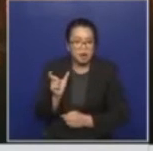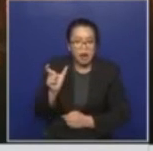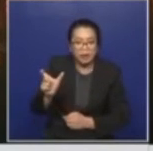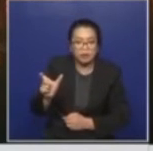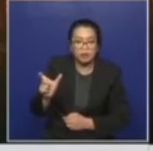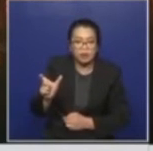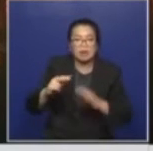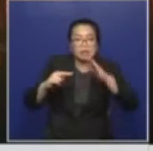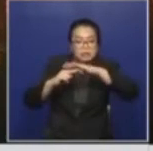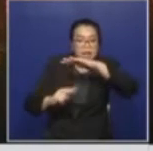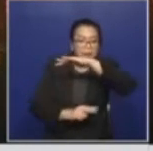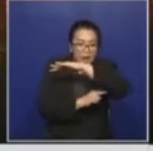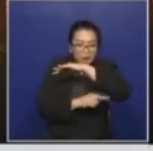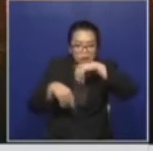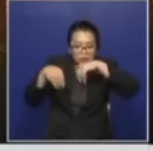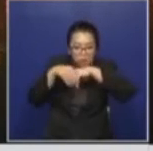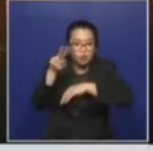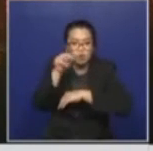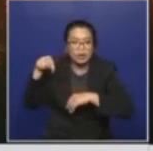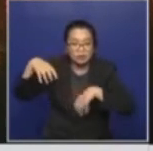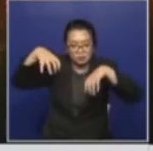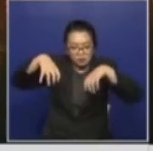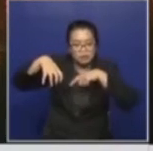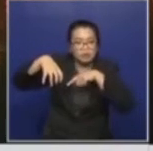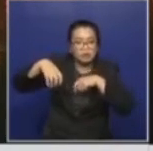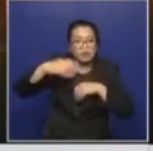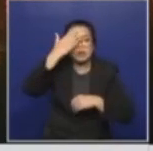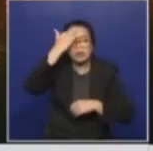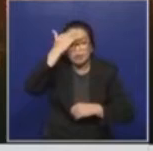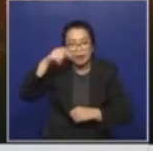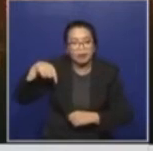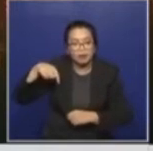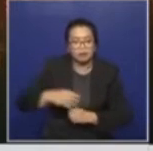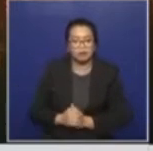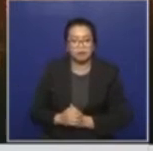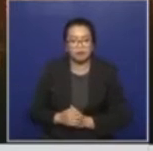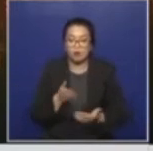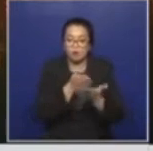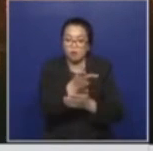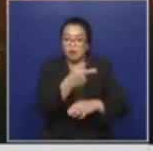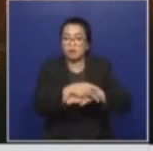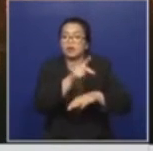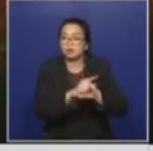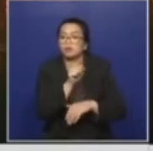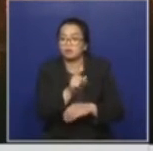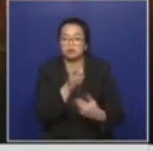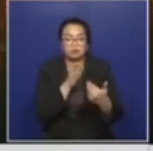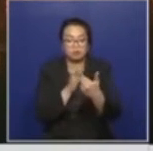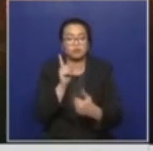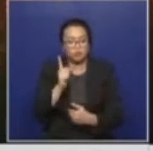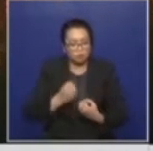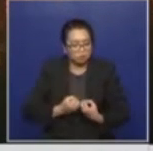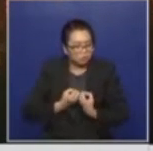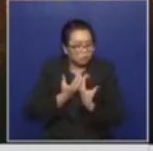ย่างนั้นเนี่ยมันมีที่มาที่ไปอย่างไรแล้วเนี่ยในฐานะท่านประธานเป็นประมุขของฝ่ายนิติบัญญัติท่านต้องแสดงฮ